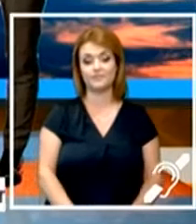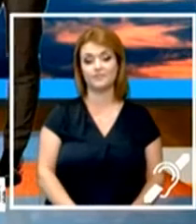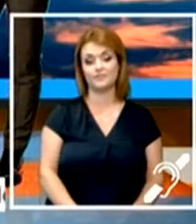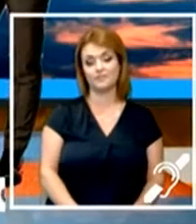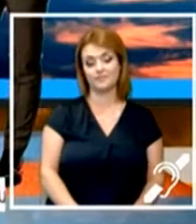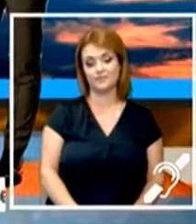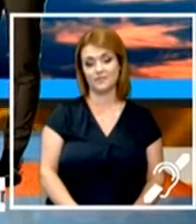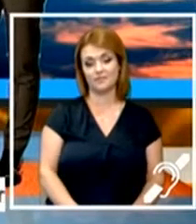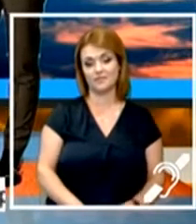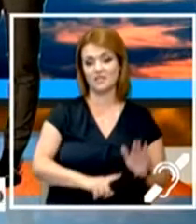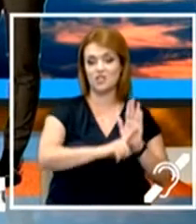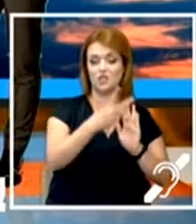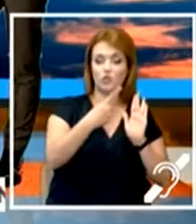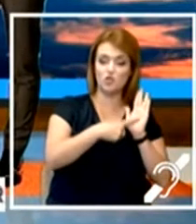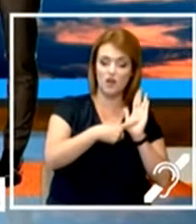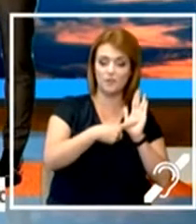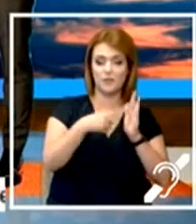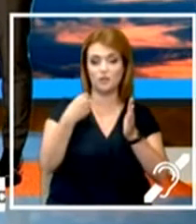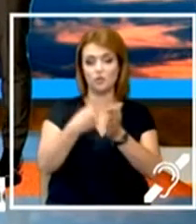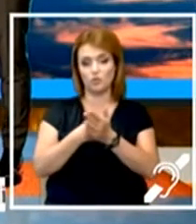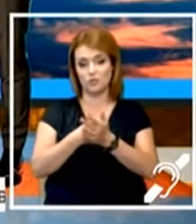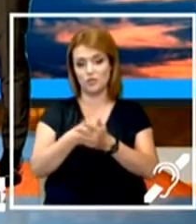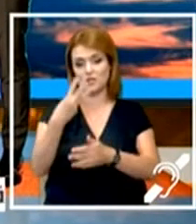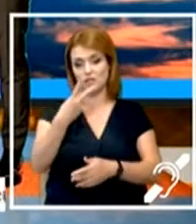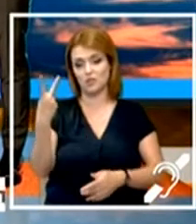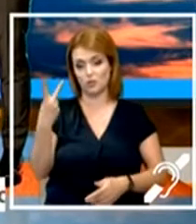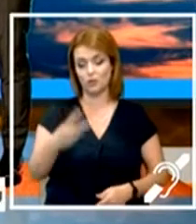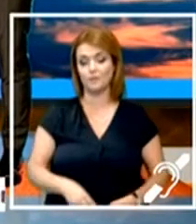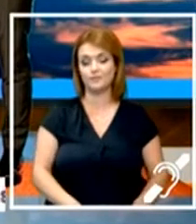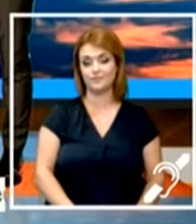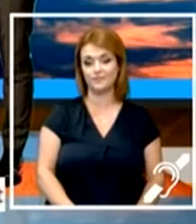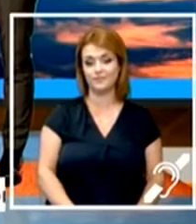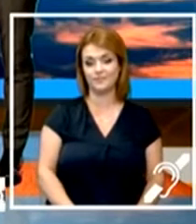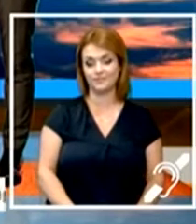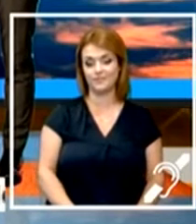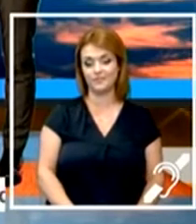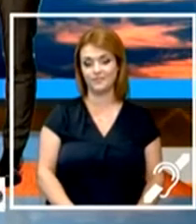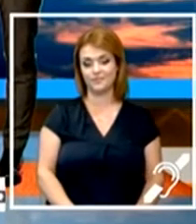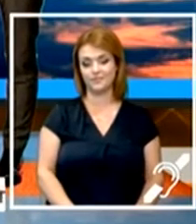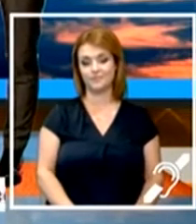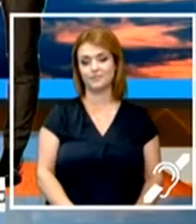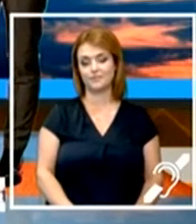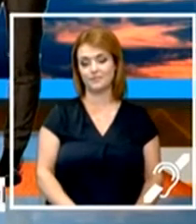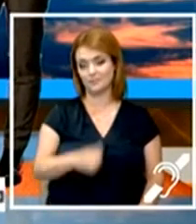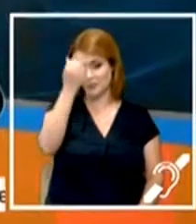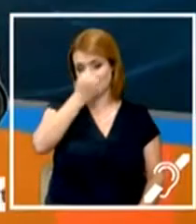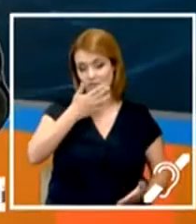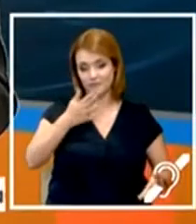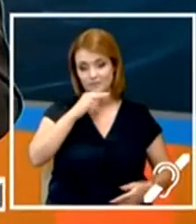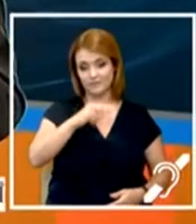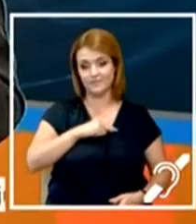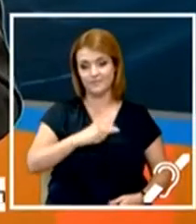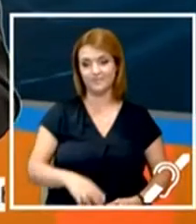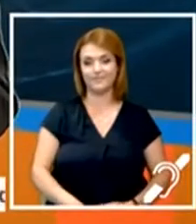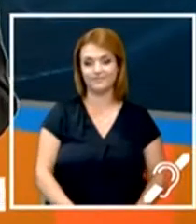mai mult de 26-27 de grade la orele prânzului. Doamnelor, domnilor, atât pentru astăzi. Eu sunt Ionuț Gheorghe și vă